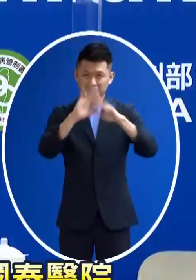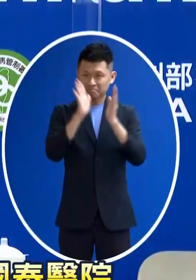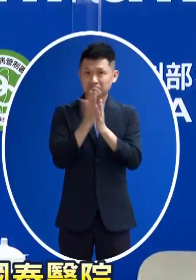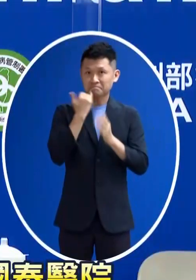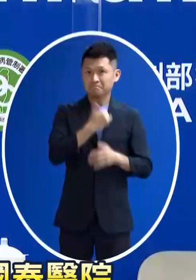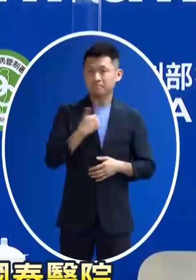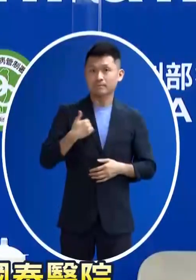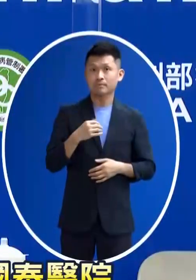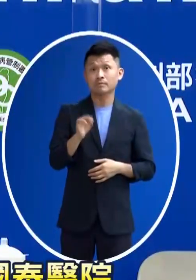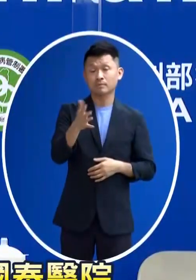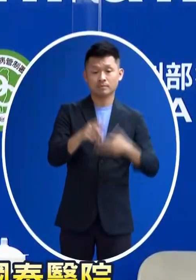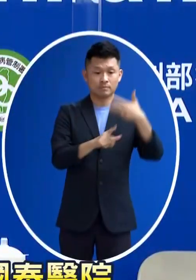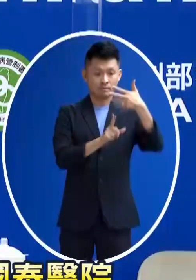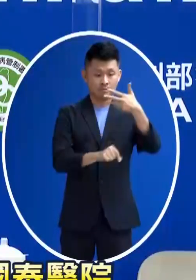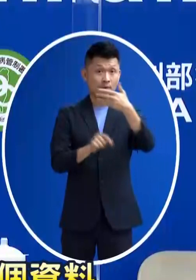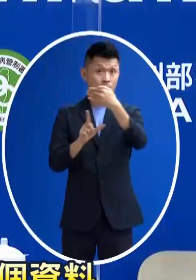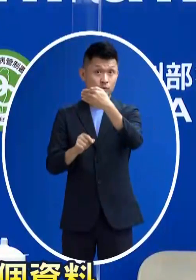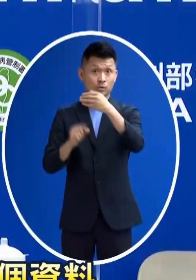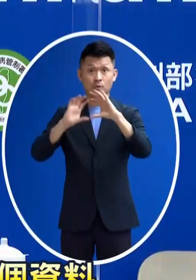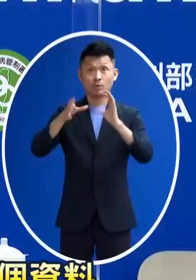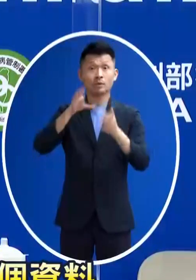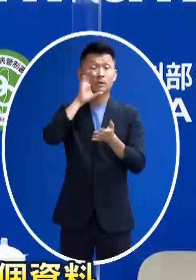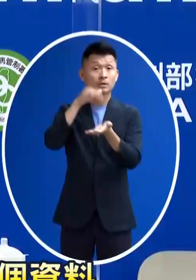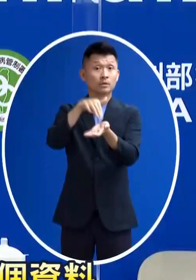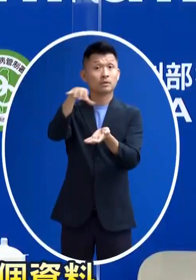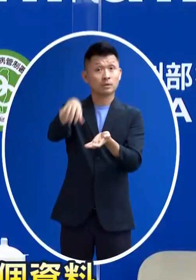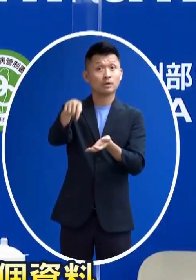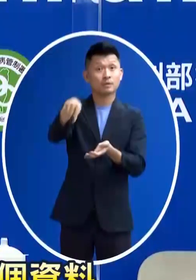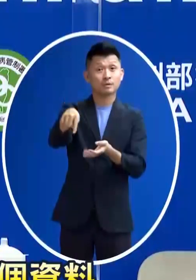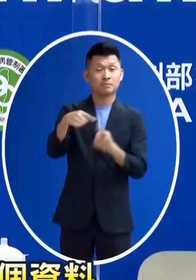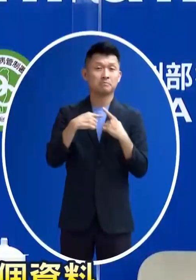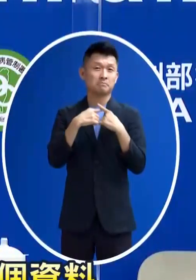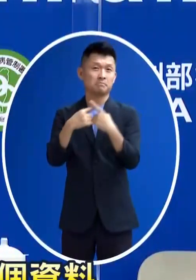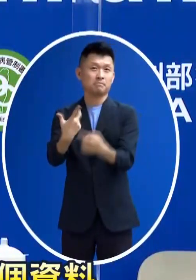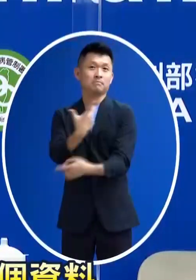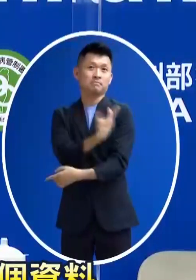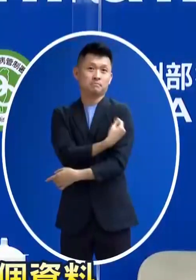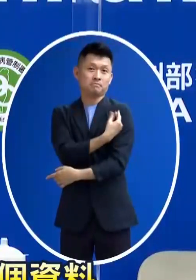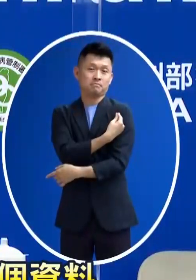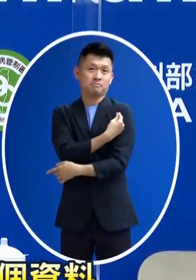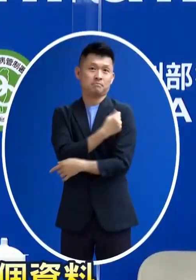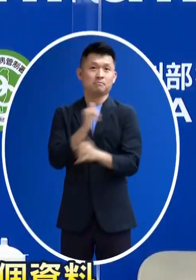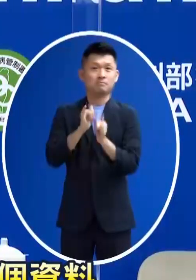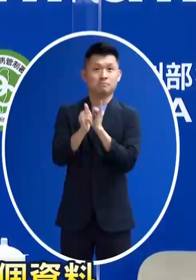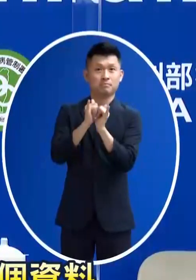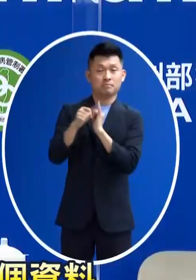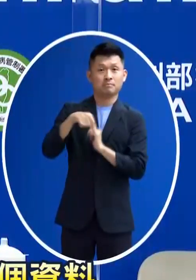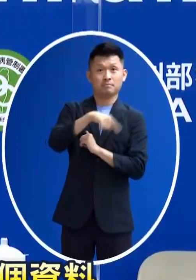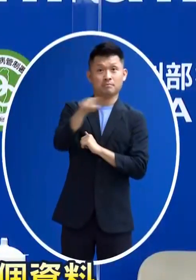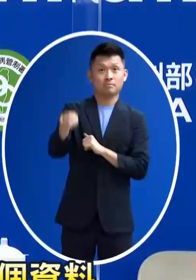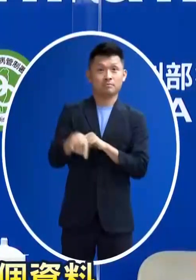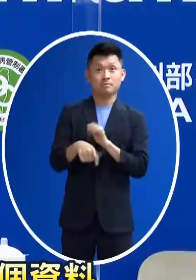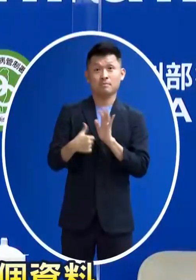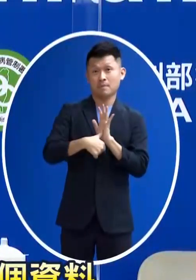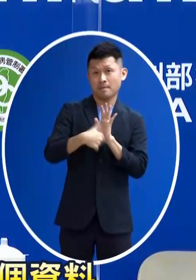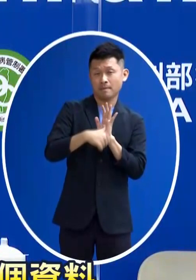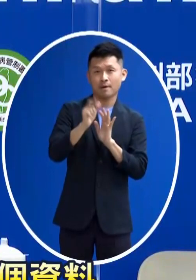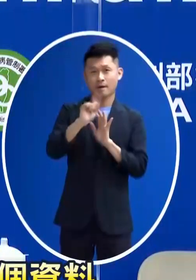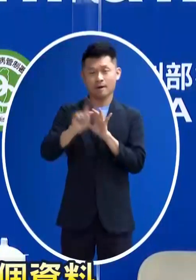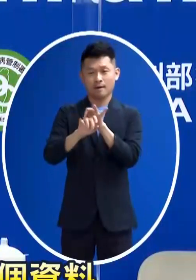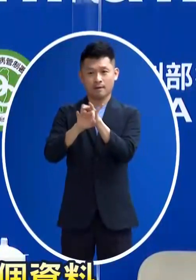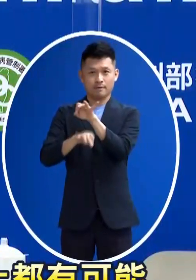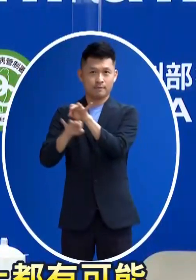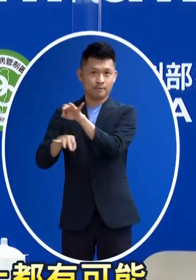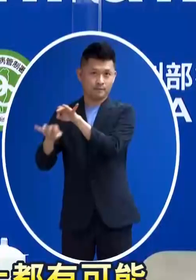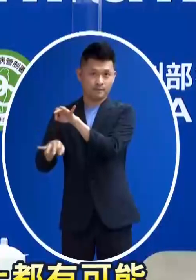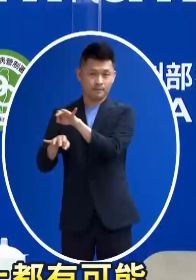8、9月份在这个国泰医院接种的，这些民众他的一个资料了，所以